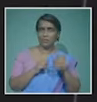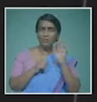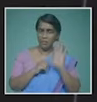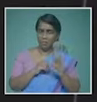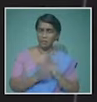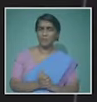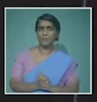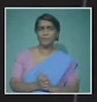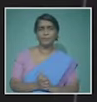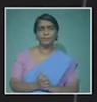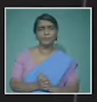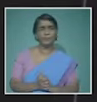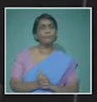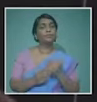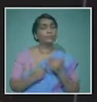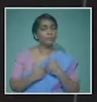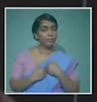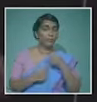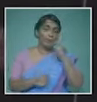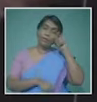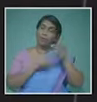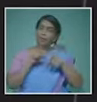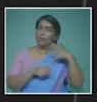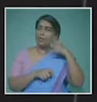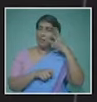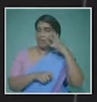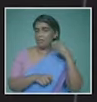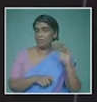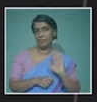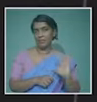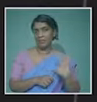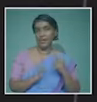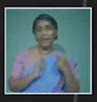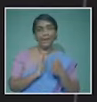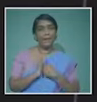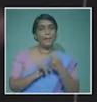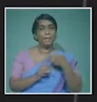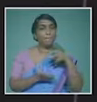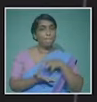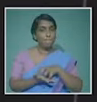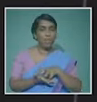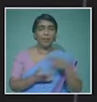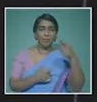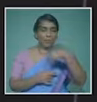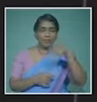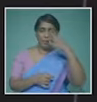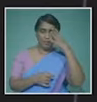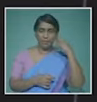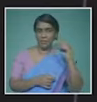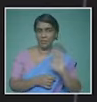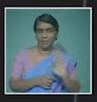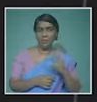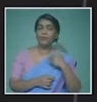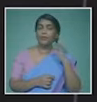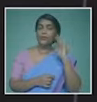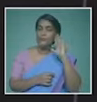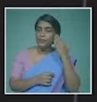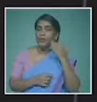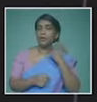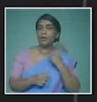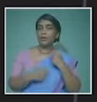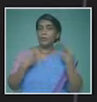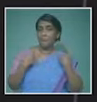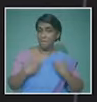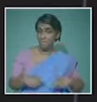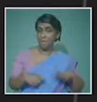கிழக்கு மாகாண மக்கள் மறந்துவிட மாட்டார்கள். ஈட்டிலே எங்களோடு சேர்ந்து அரசியல் செய்து அதுவும் குறிப்பாக ராஜபக்சே என்று பேசுகிற அந்த